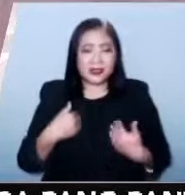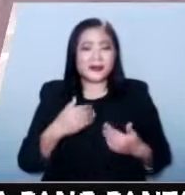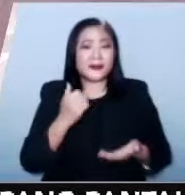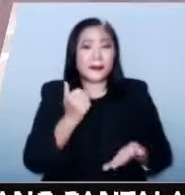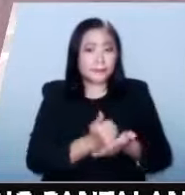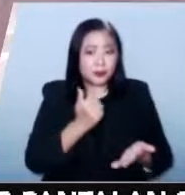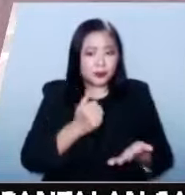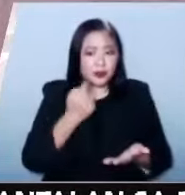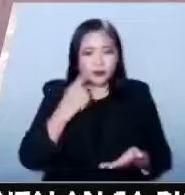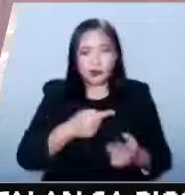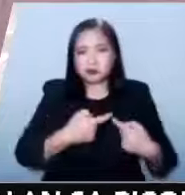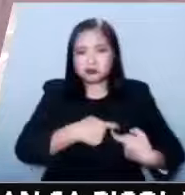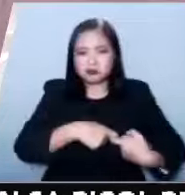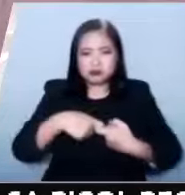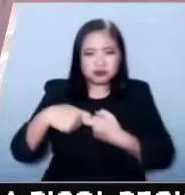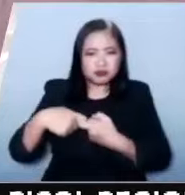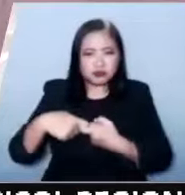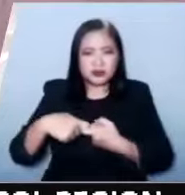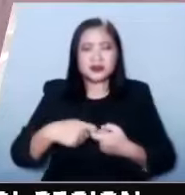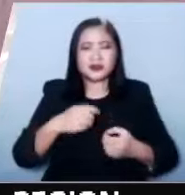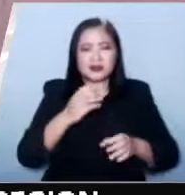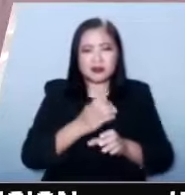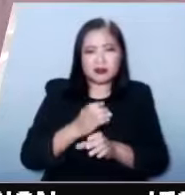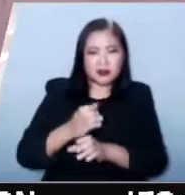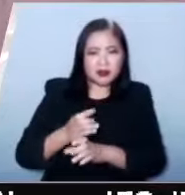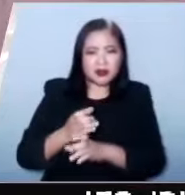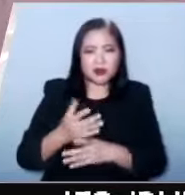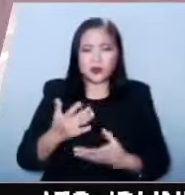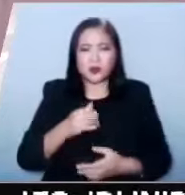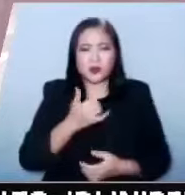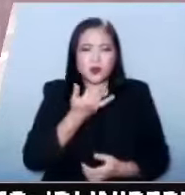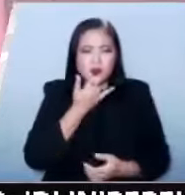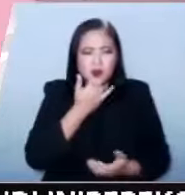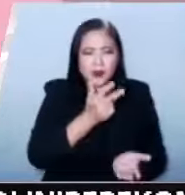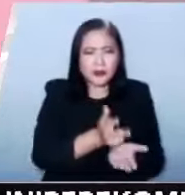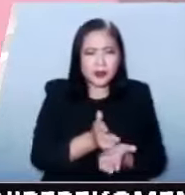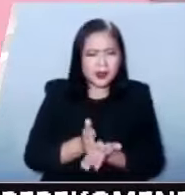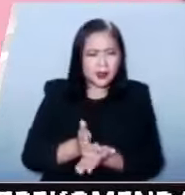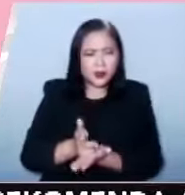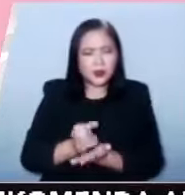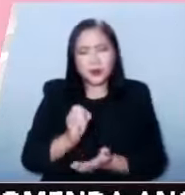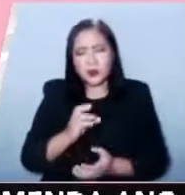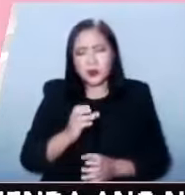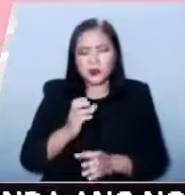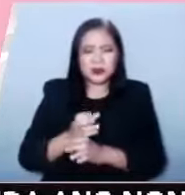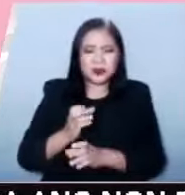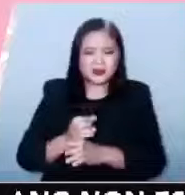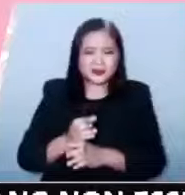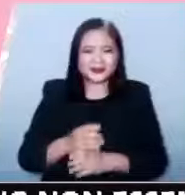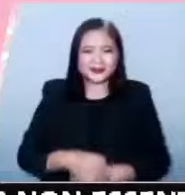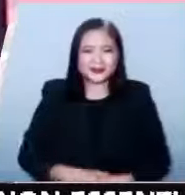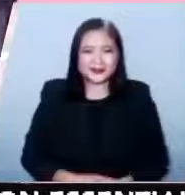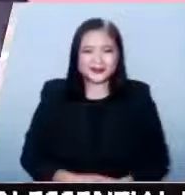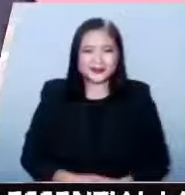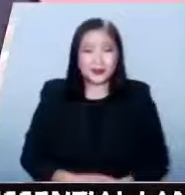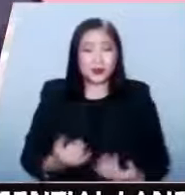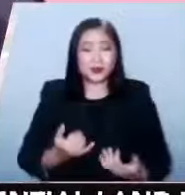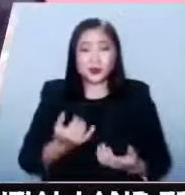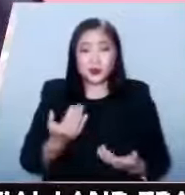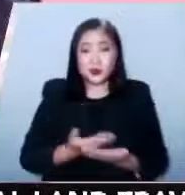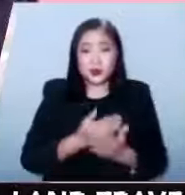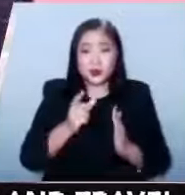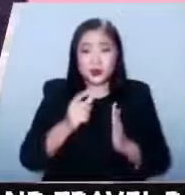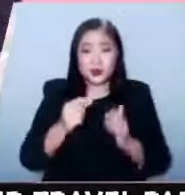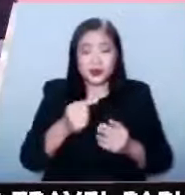mga sasakyang ilegal na nakaparada o mga sasakyang tumirik sa kalsada. Sa bagong guidelines, magkakaroon ng 5 towing